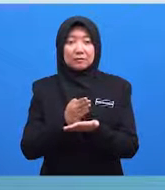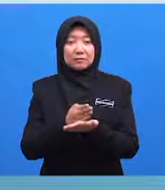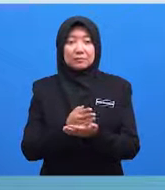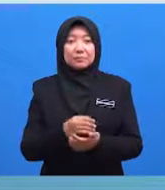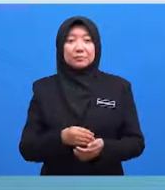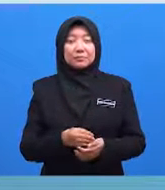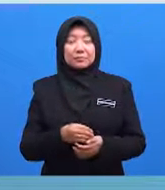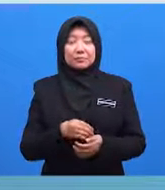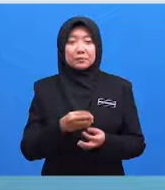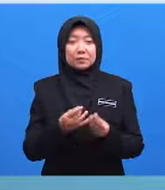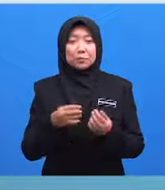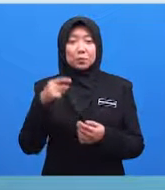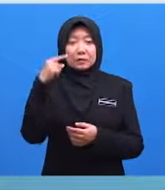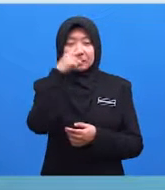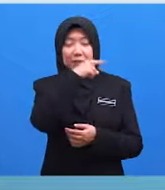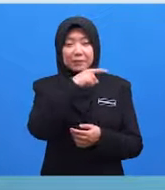serbuk cili,